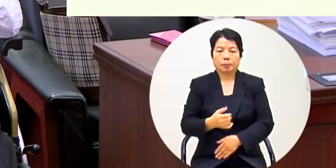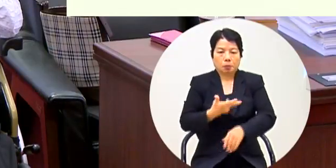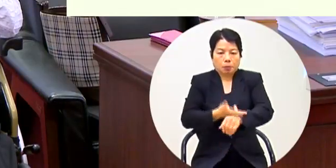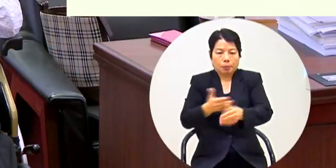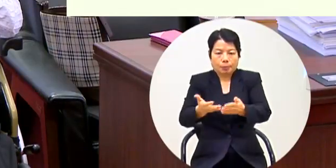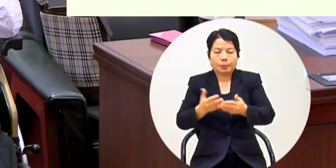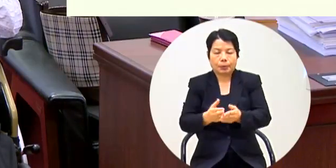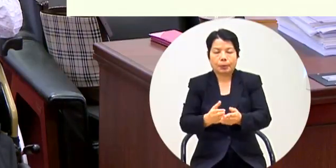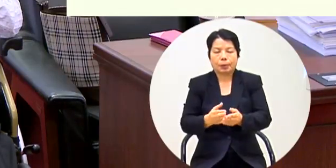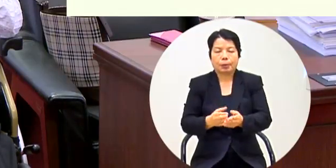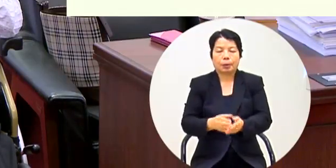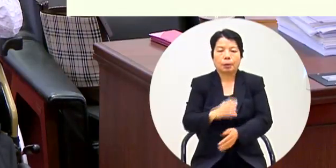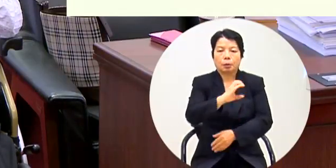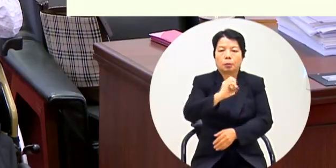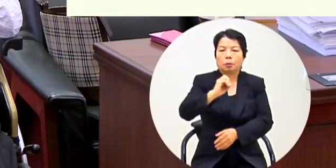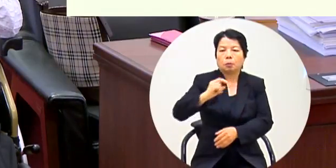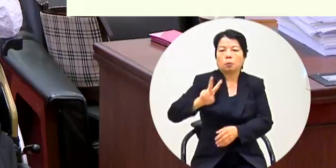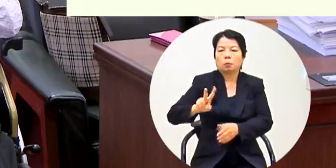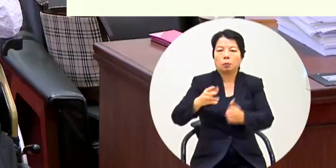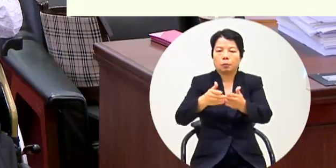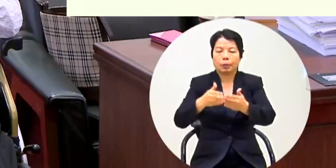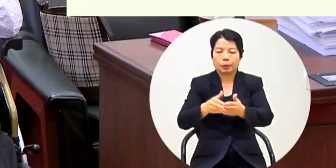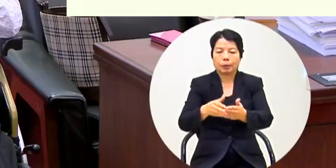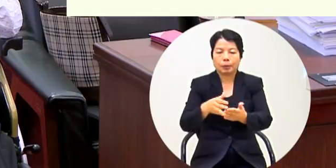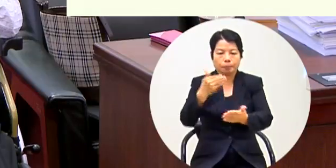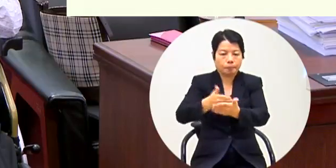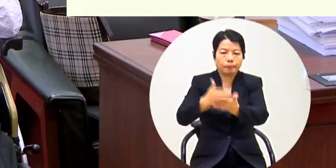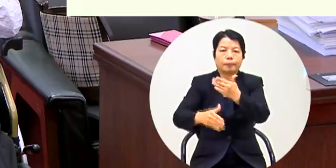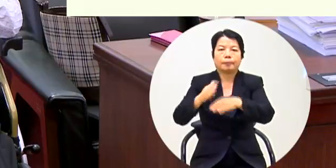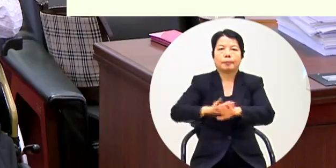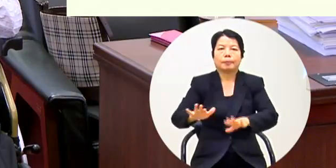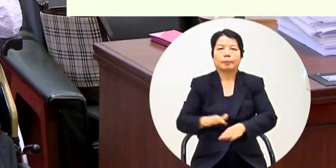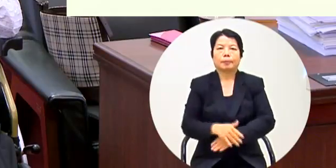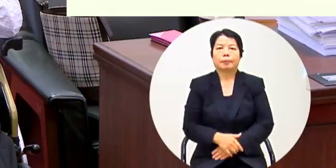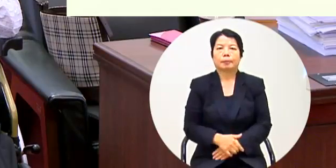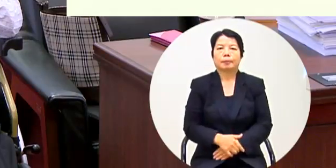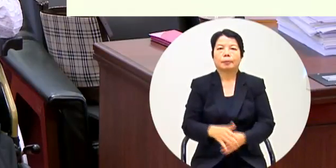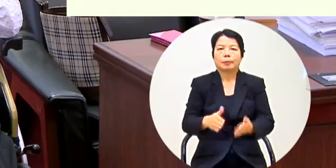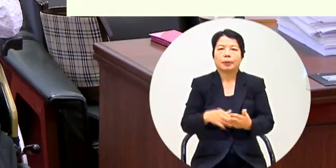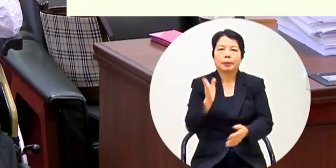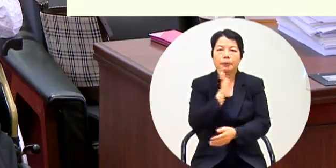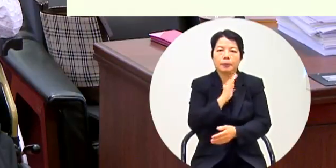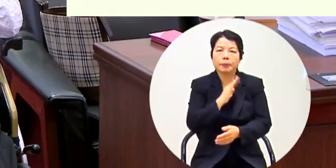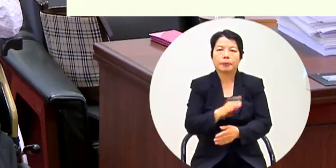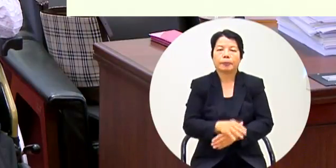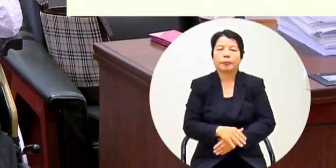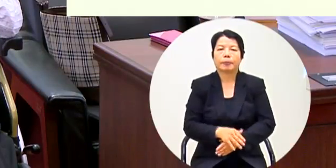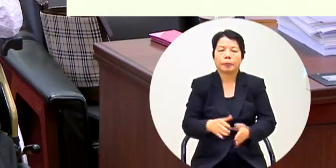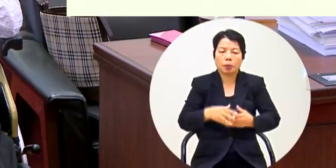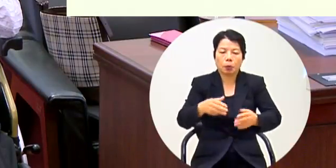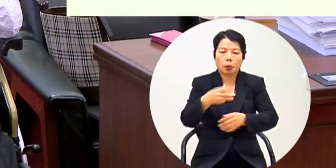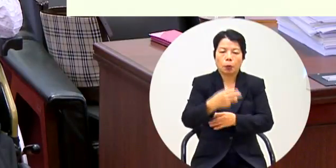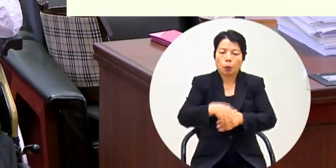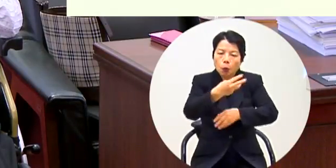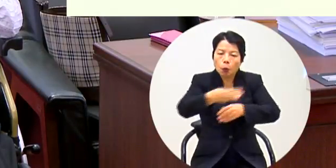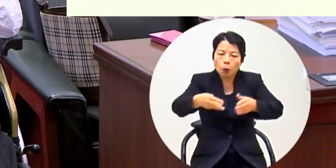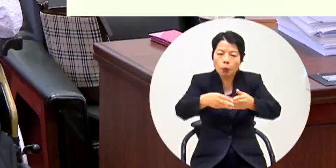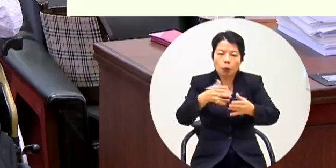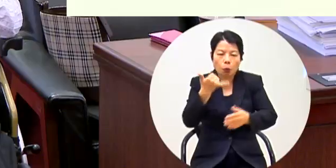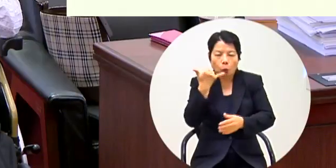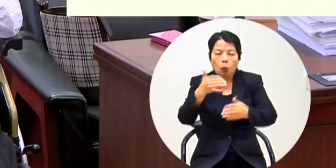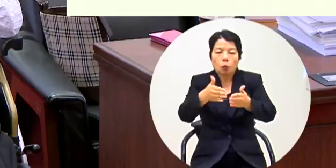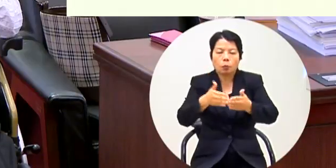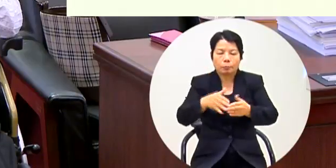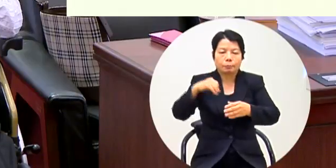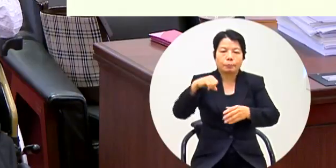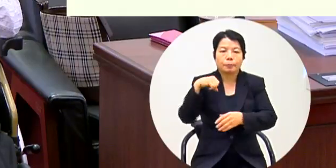台积电呢，它在废硫酸的活化再利用上也已经开始在做了。所以台积电呢，像我们陆竹科